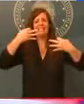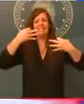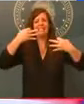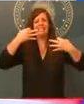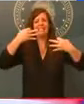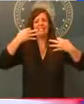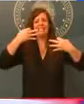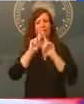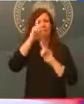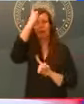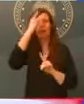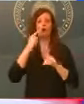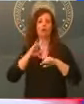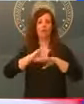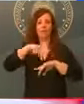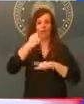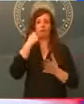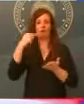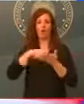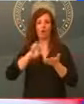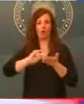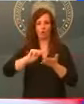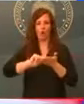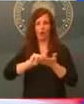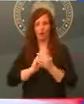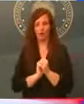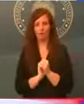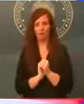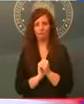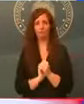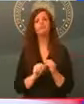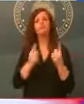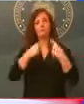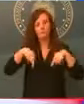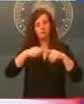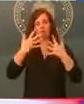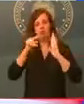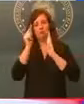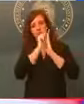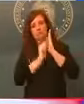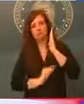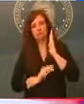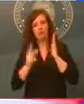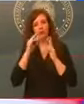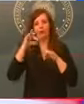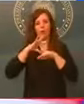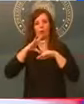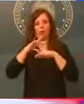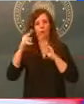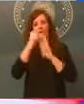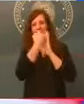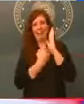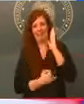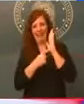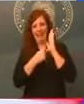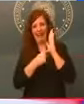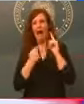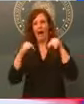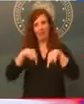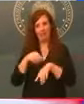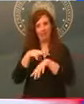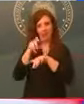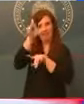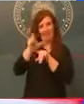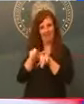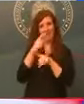ripresa. Ne sono nate le linee guida condivise, che adesso la Ministra Azzolina illustrerà più in dettaglio,